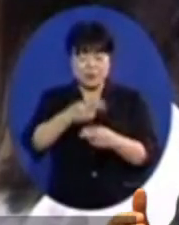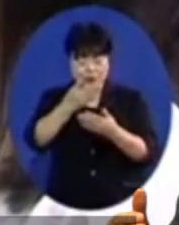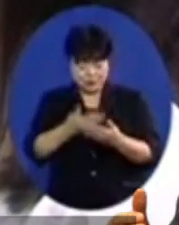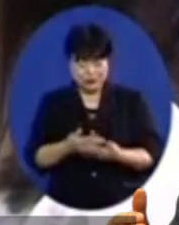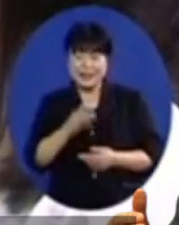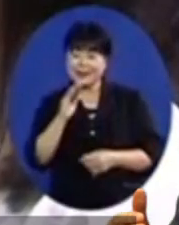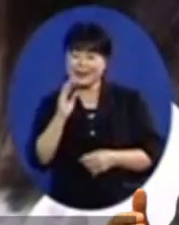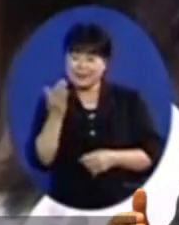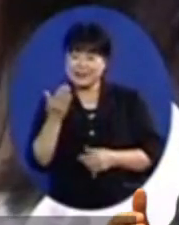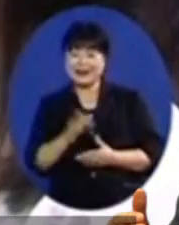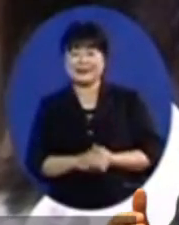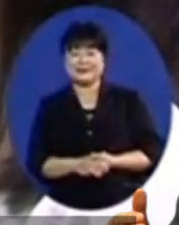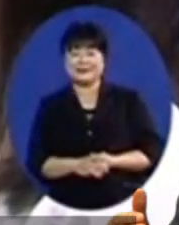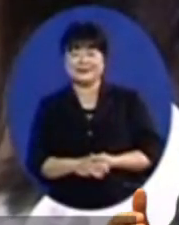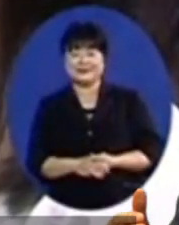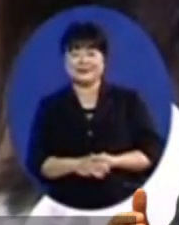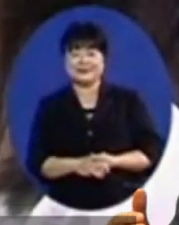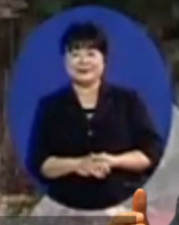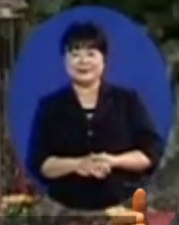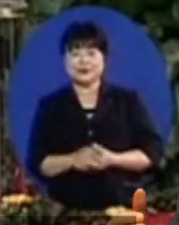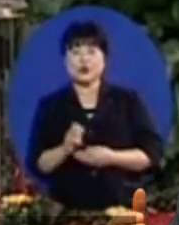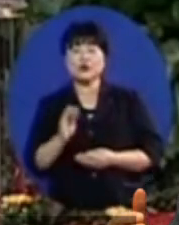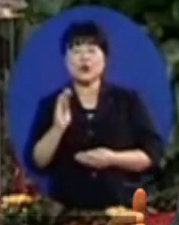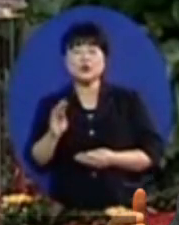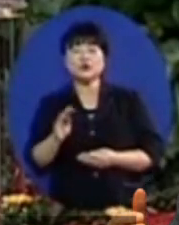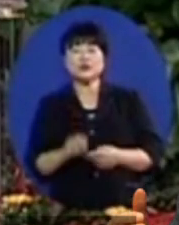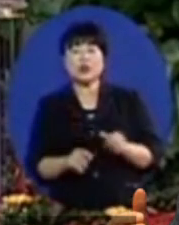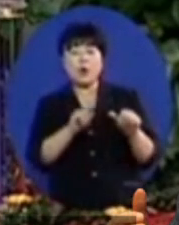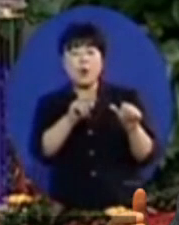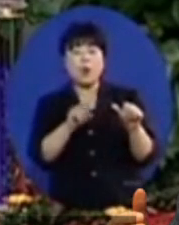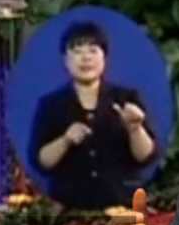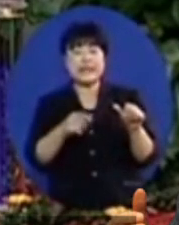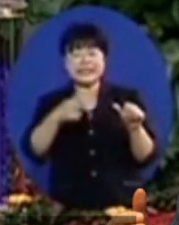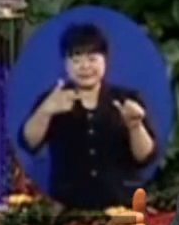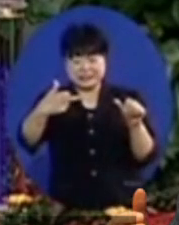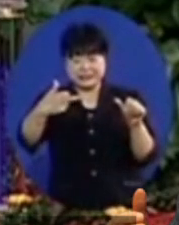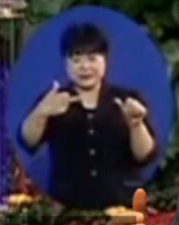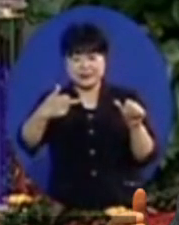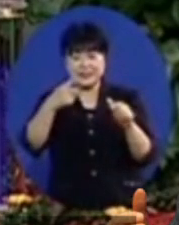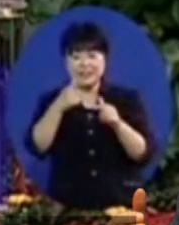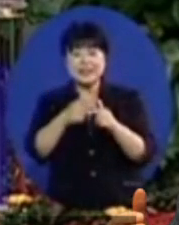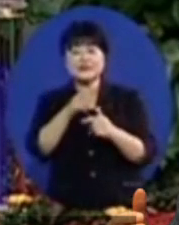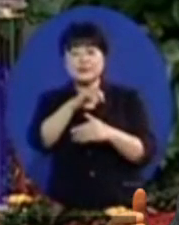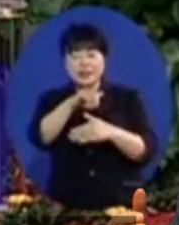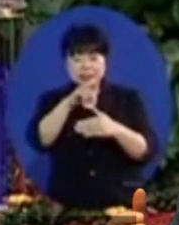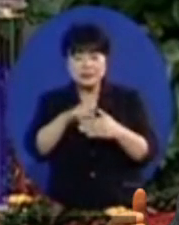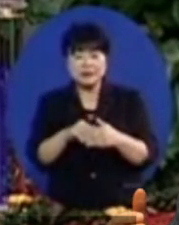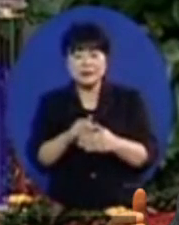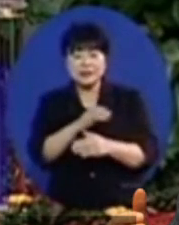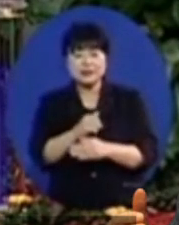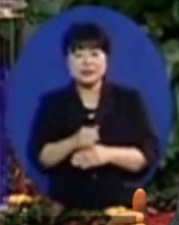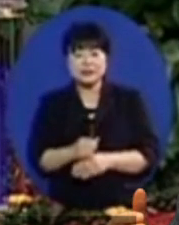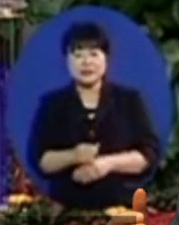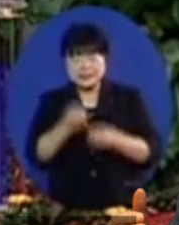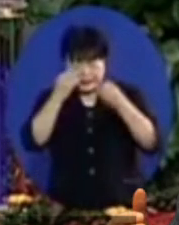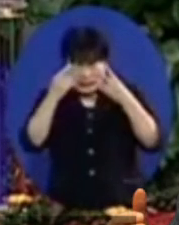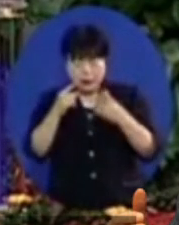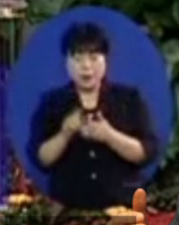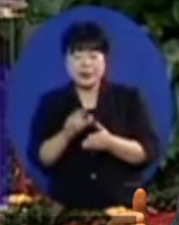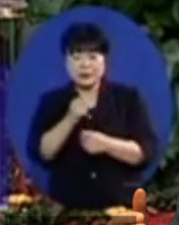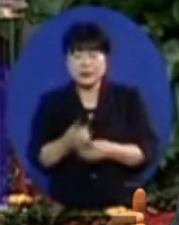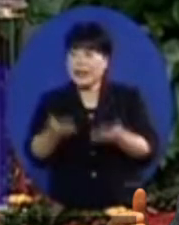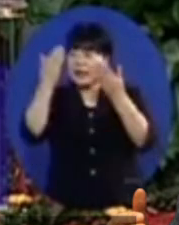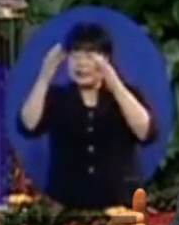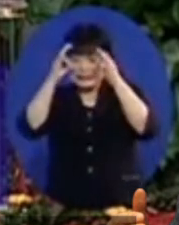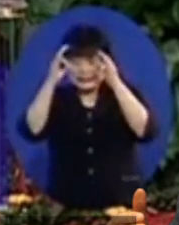되는 것입니다. 고린도후서 5장 11절에 누구든지 그리스도 안에 있으면 새로운 피조물이라 이전 것은 지나갔으니